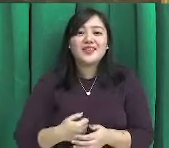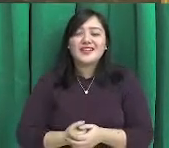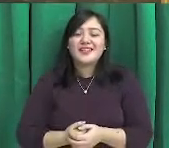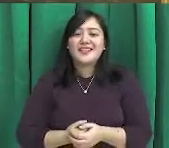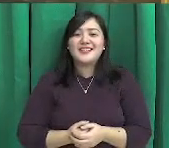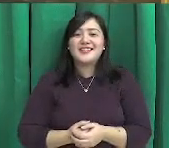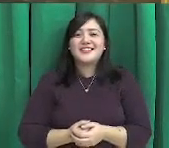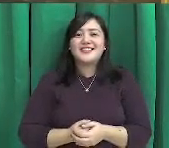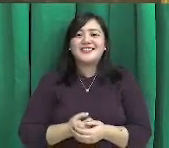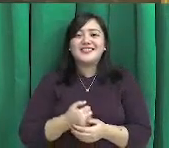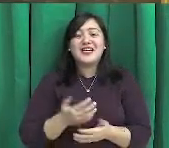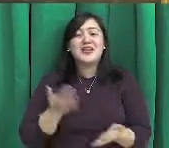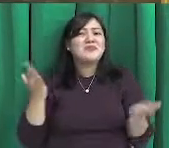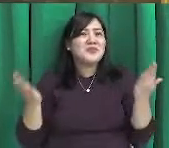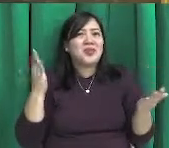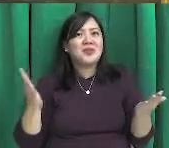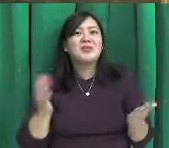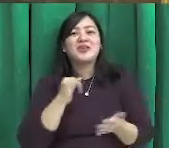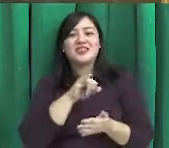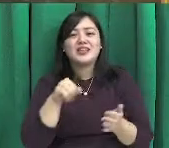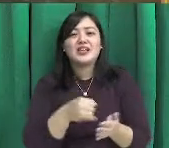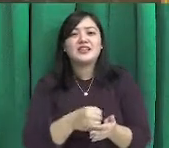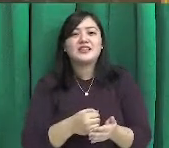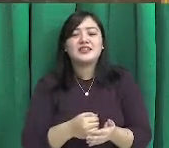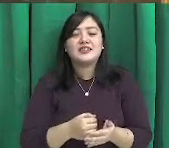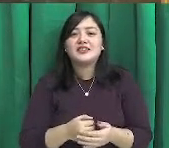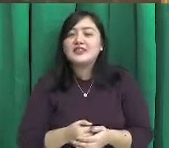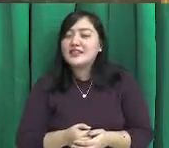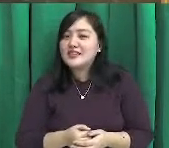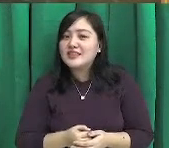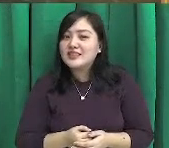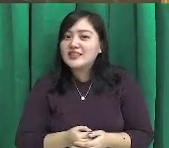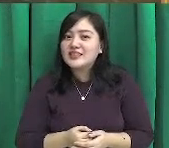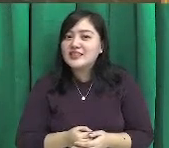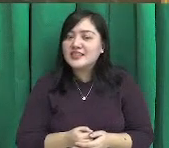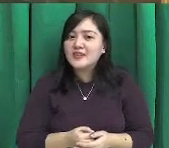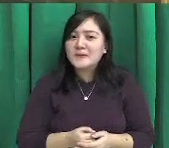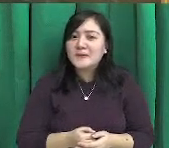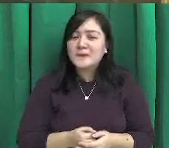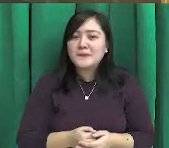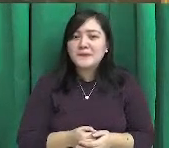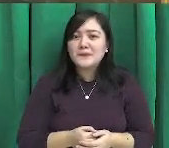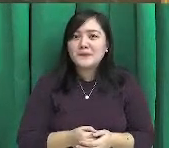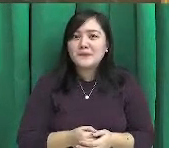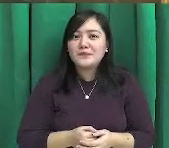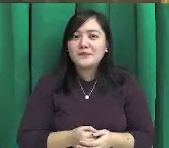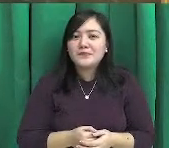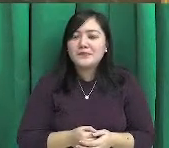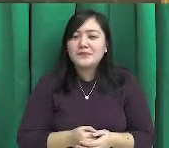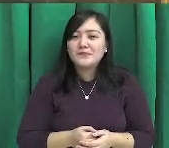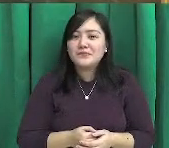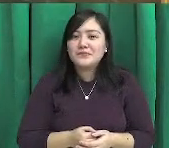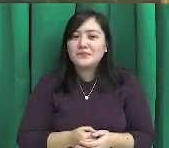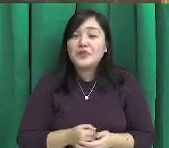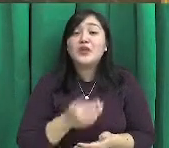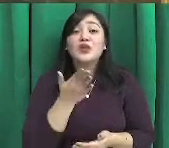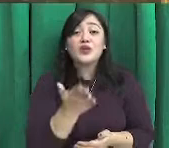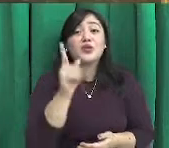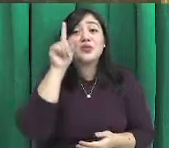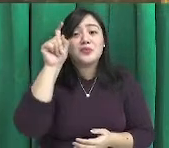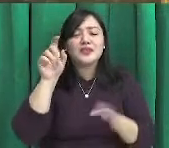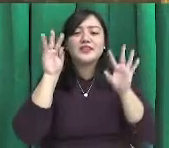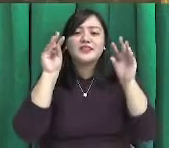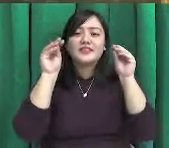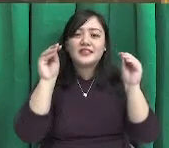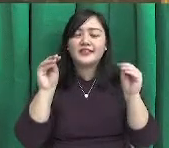tas-ras lang. Eh. You see? Now, tsaka mahalaga, maturuan mo rin anong nababagay sa iyo. Amen. Ito ang bagay sa